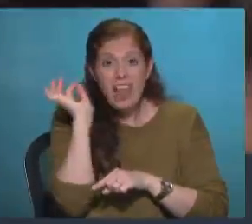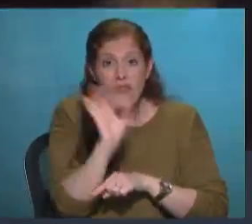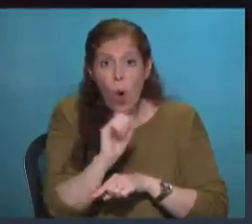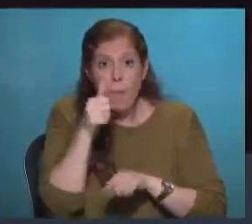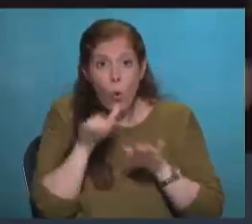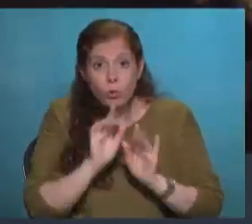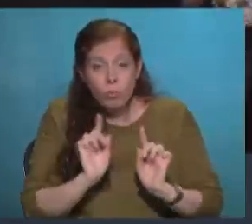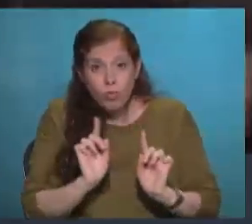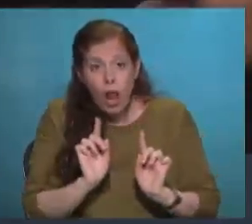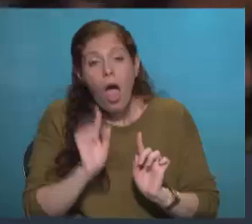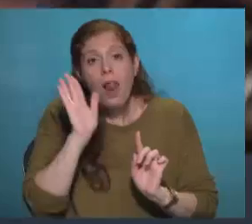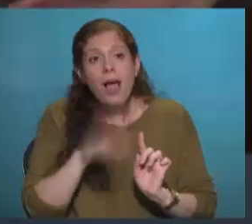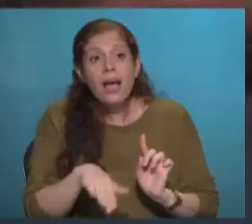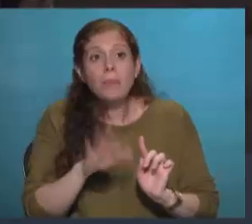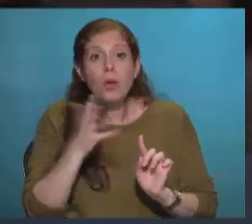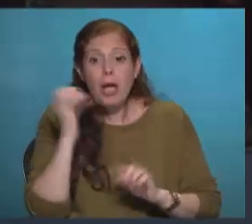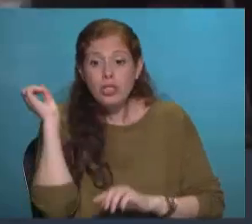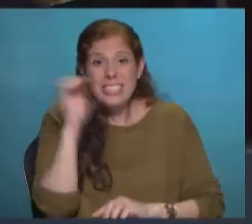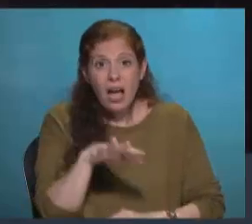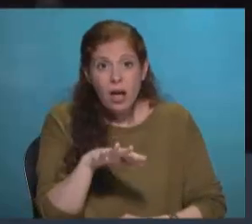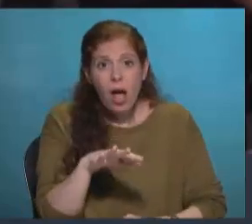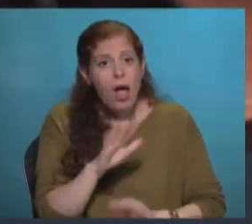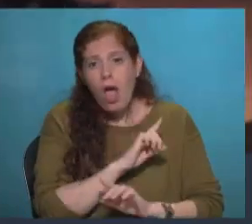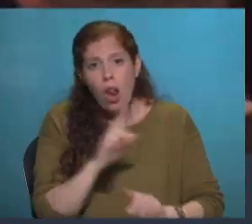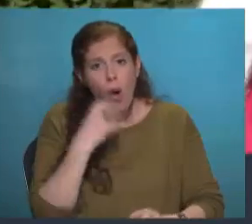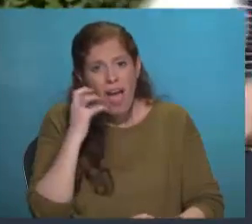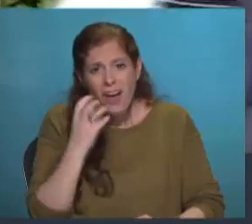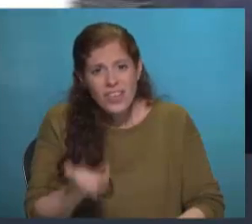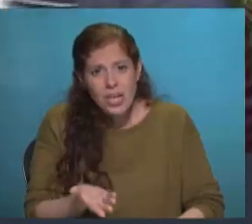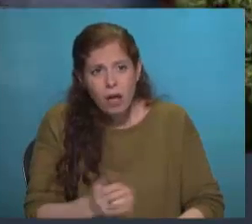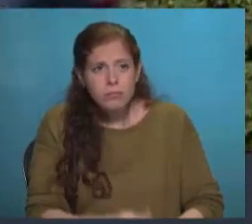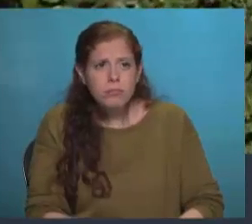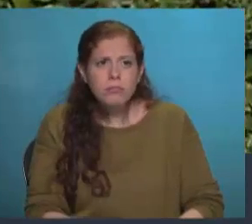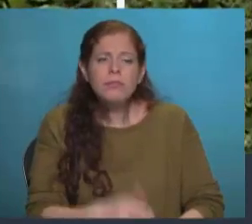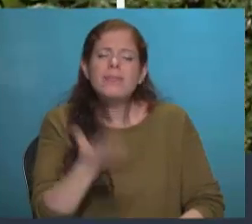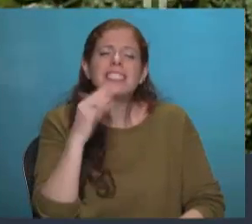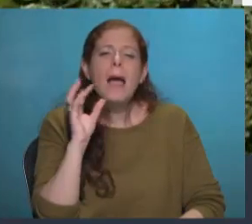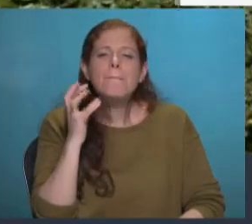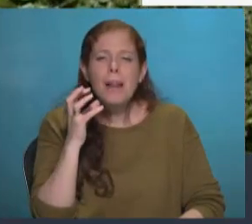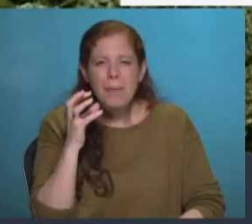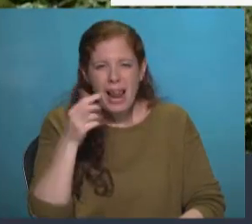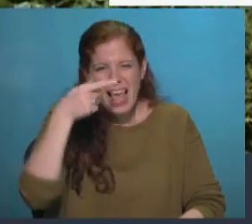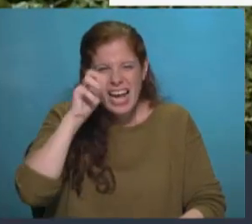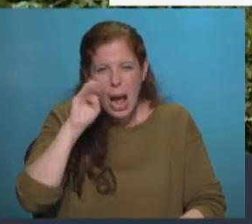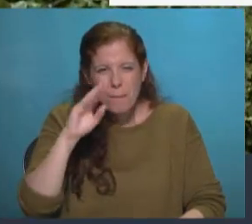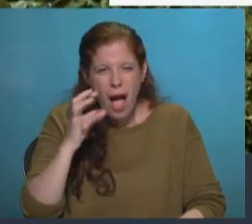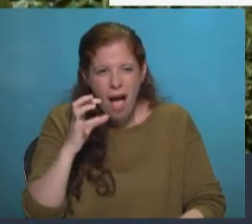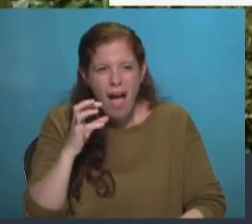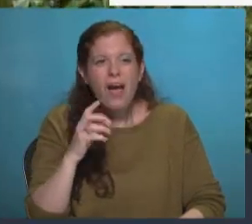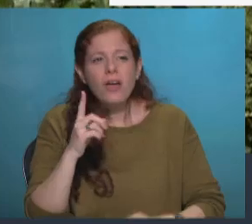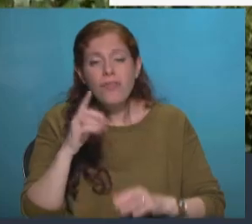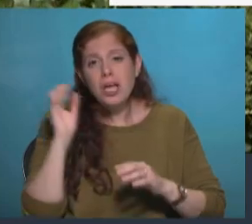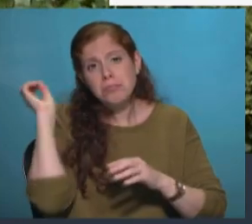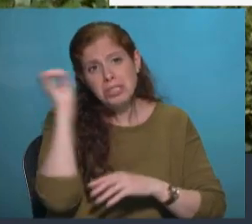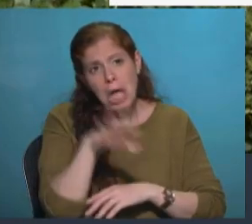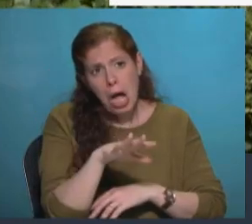הממשלה, אלא גם שמה שזרקה בכלל לא היה עגבניה. אז היה פלפל גמבה וזרקתי